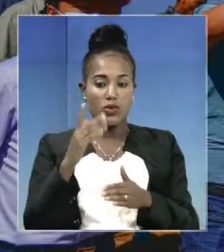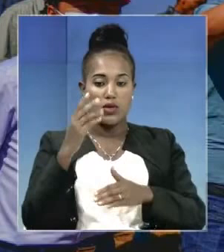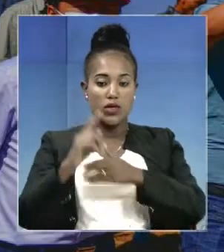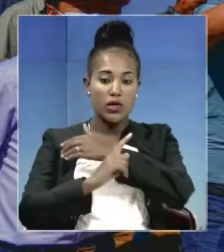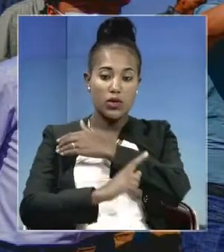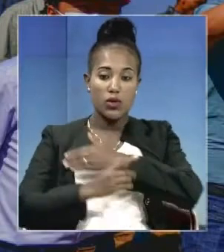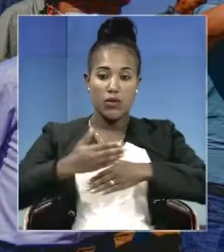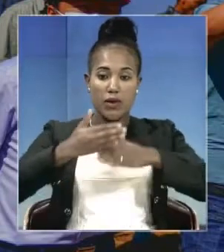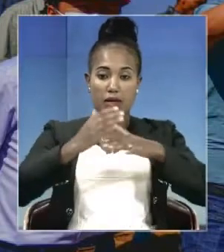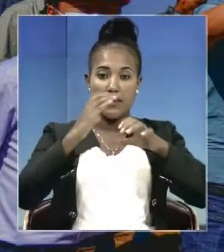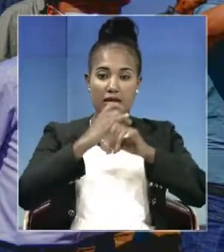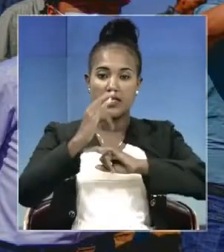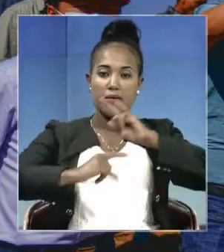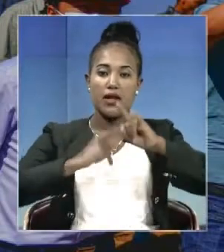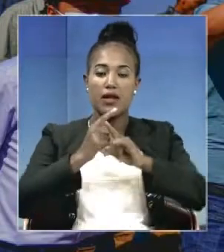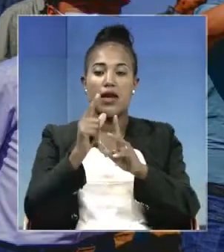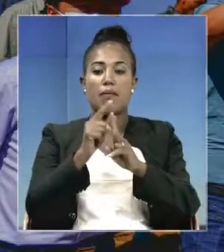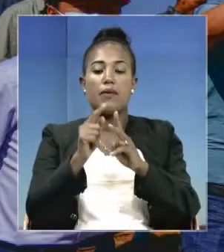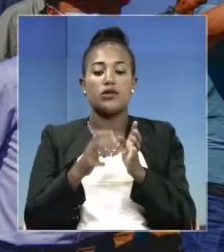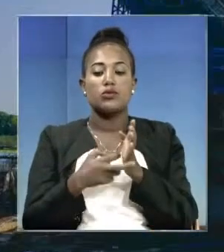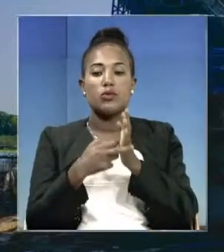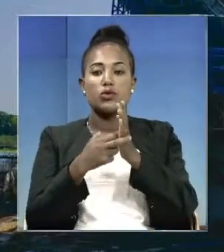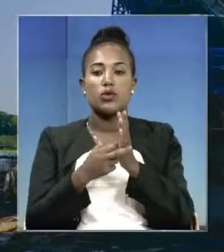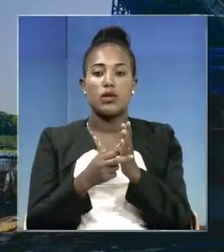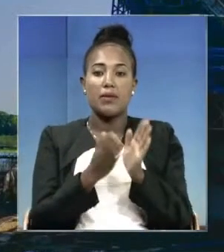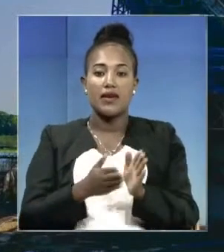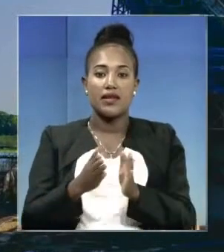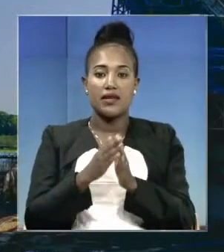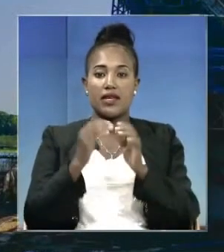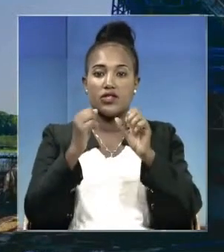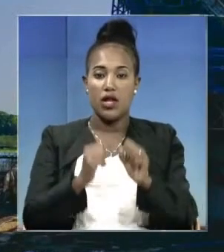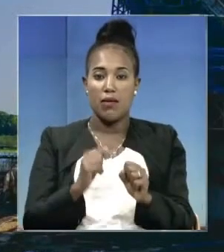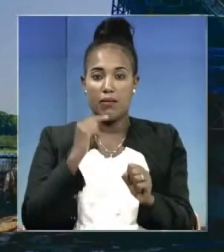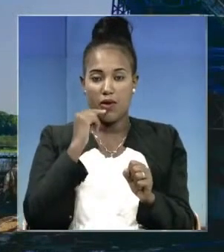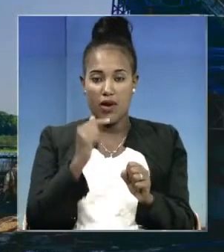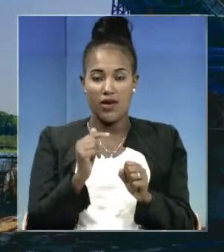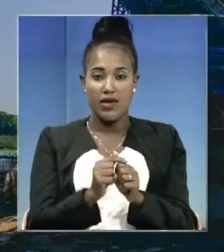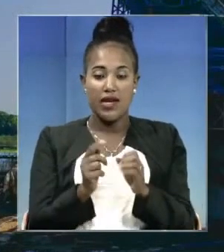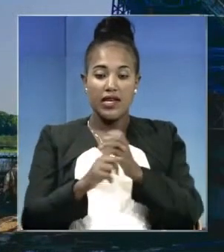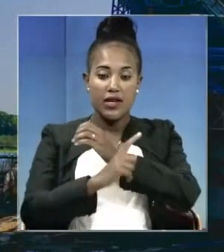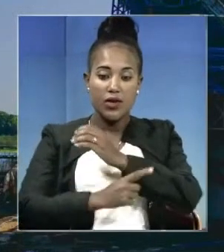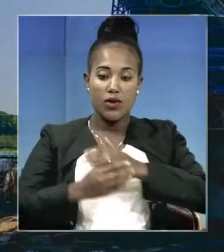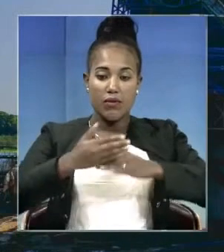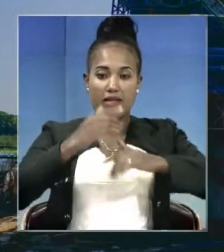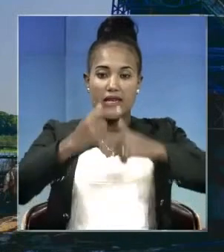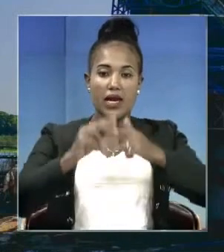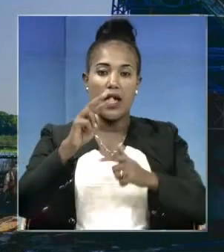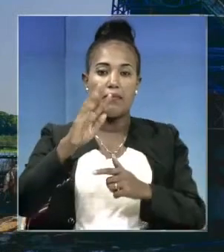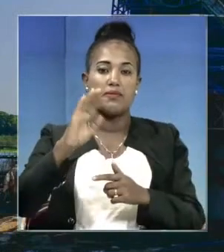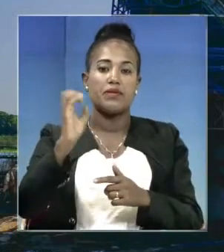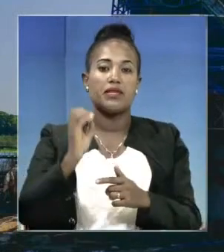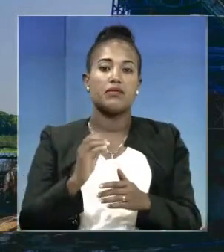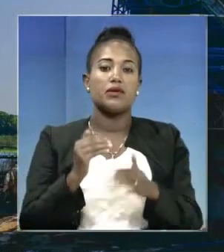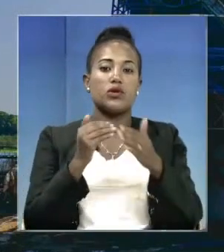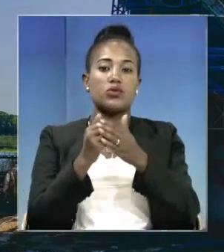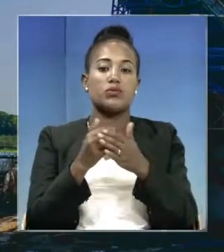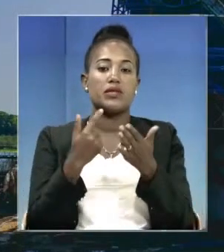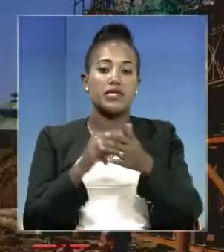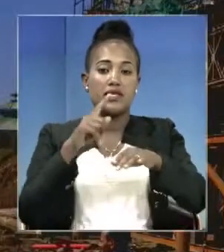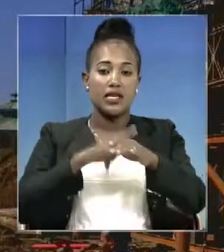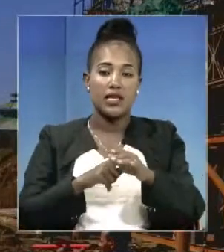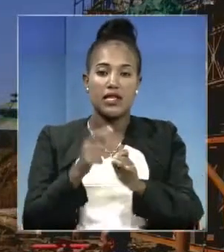ግንባታ መጠናቀቅ ዘመናዊና አማራጭ የመጓጓዣ መንገድ እንዲኖር ያስችላል ብለዋል። የድልድዩ ግንባታ ሂደት 25% መድረሱም በዚህ